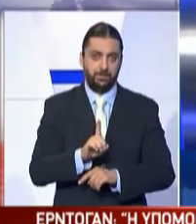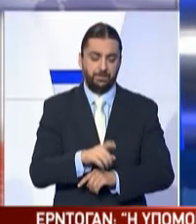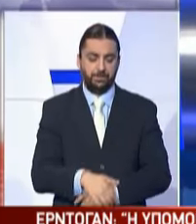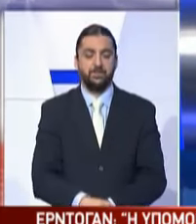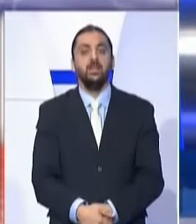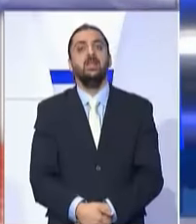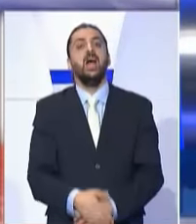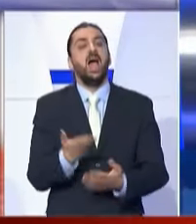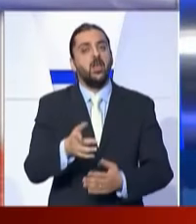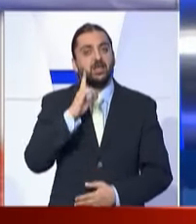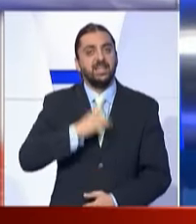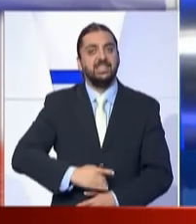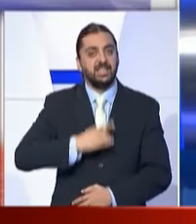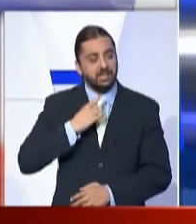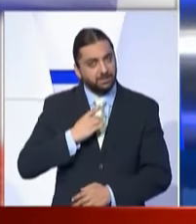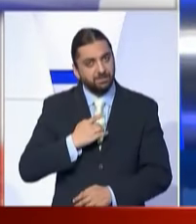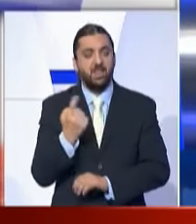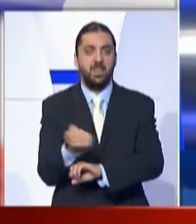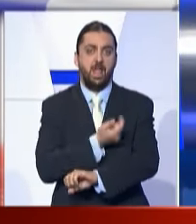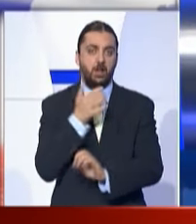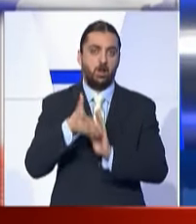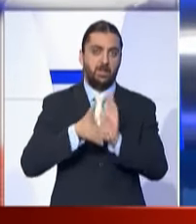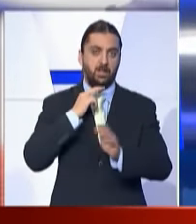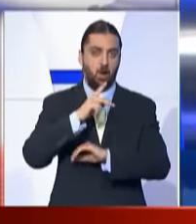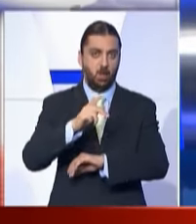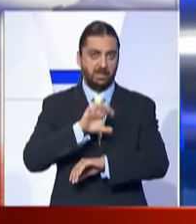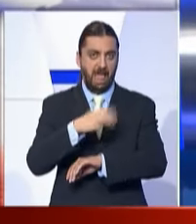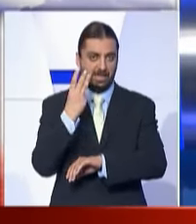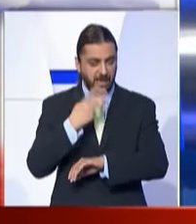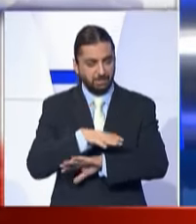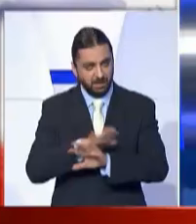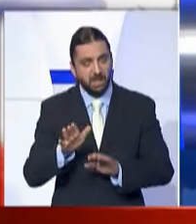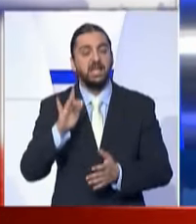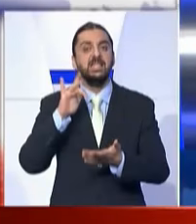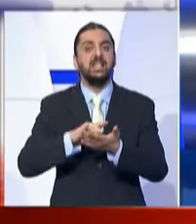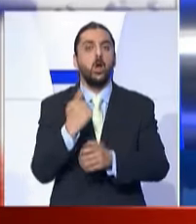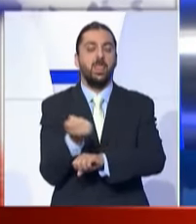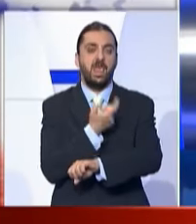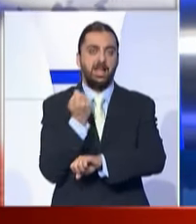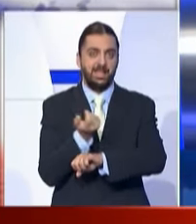Σε αυτό το σημείο, κυρίες και κύριοι, ολοκληρώθηκε η σύντομη ενημέρωσή σας. Αναλυτικά όλη η επικαιρότητα